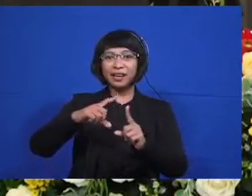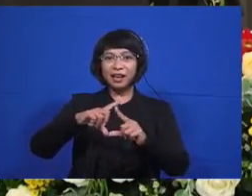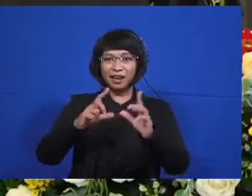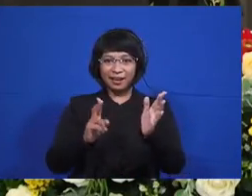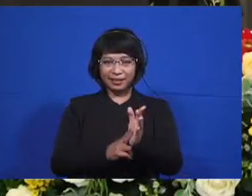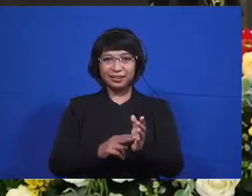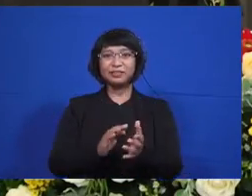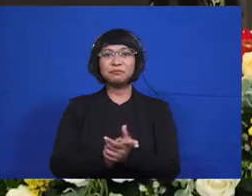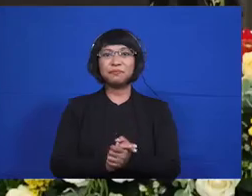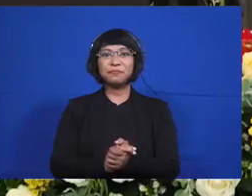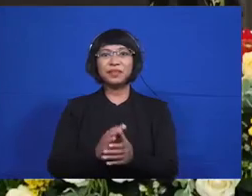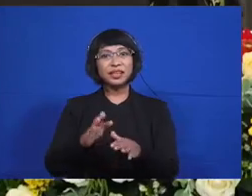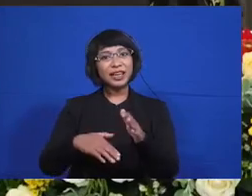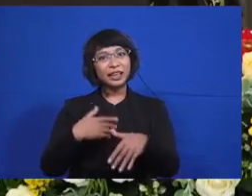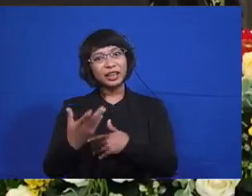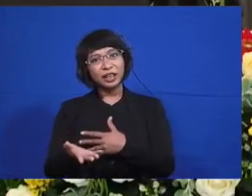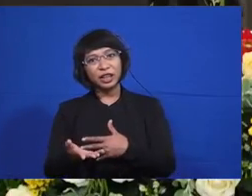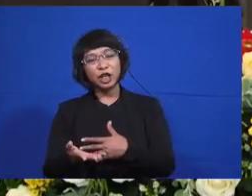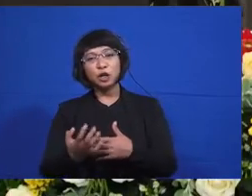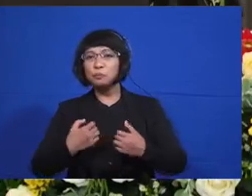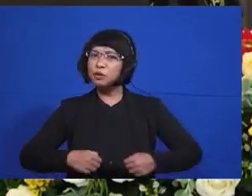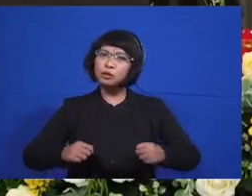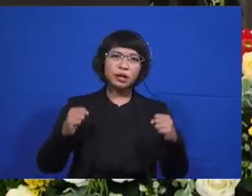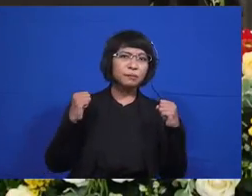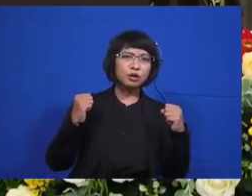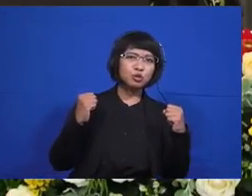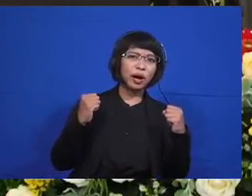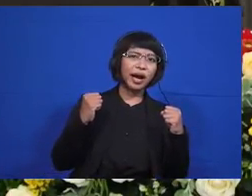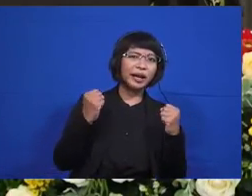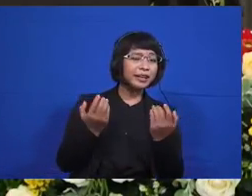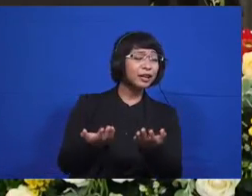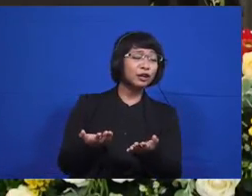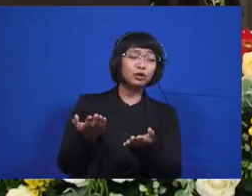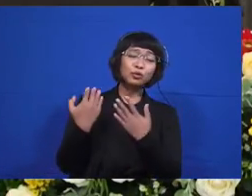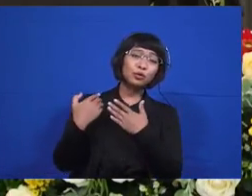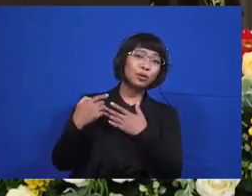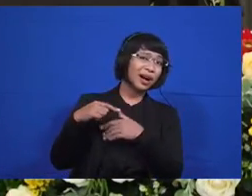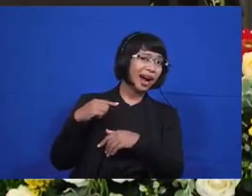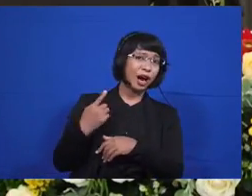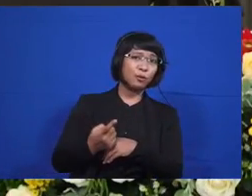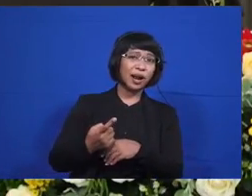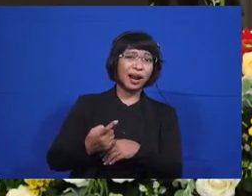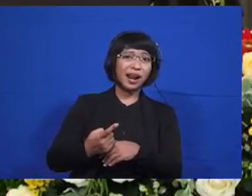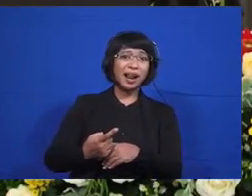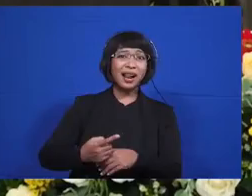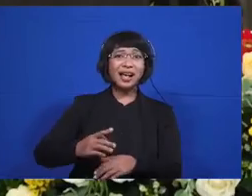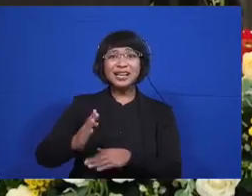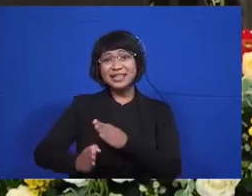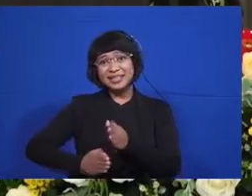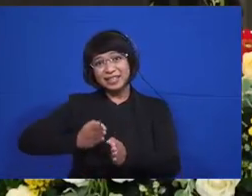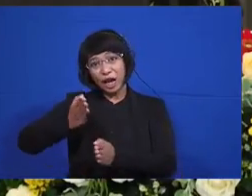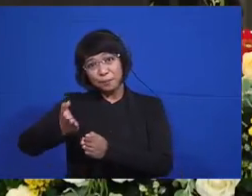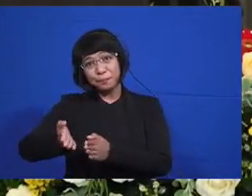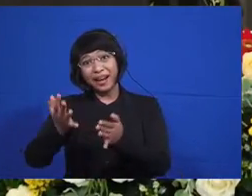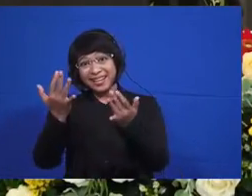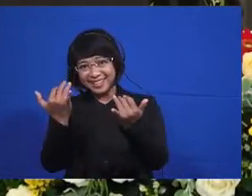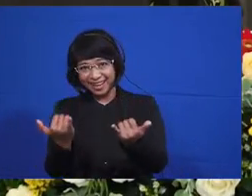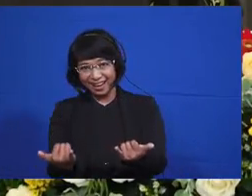mengenai pergulatan mereka, perjuangan mereka dari awal sampai sekarang ini dalam rangka menanggapi panggilan Tuhan.